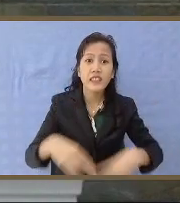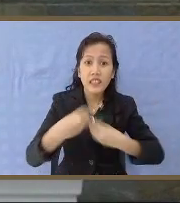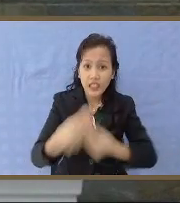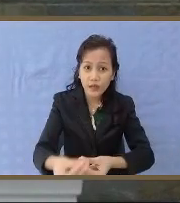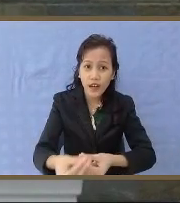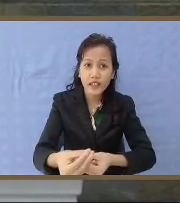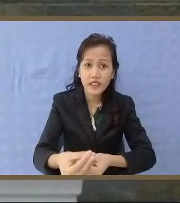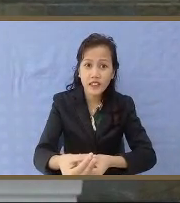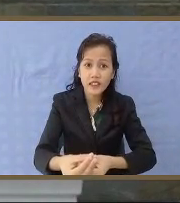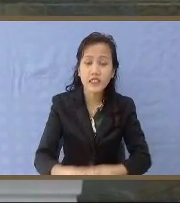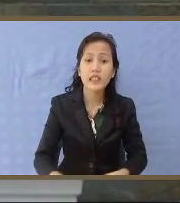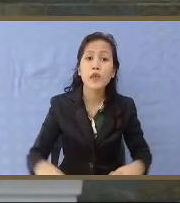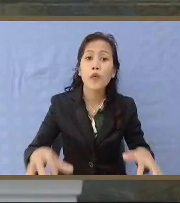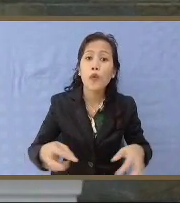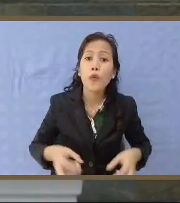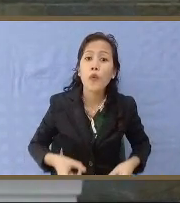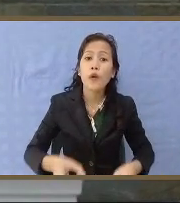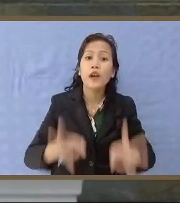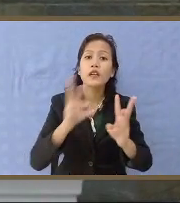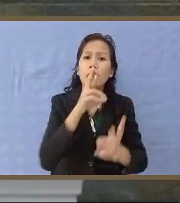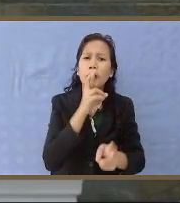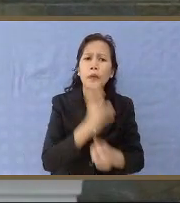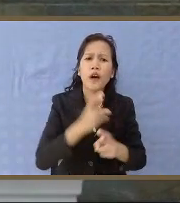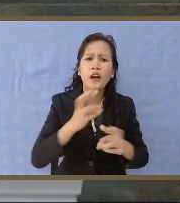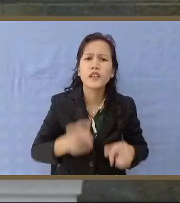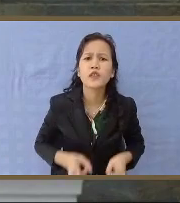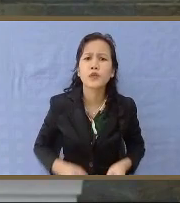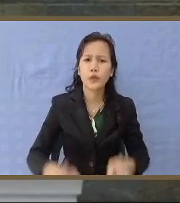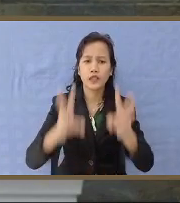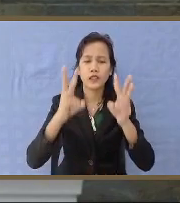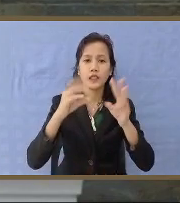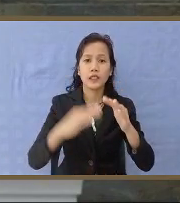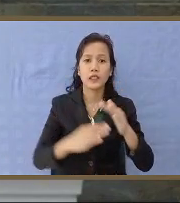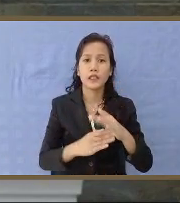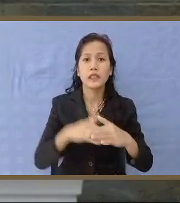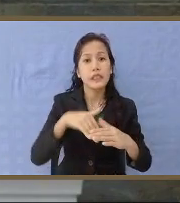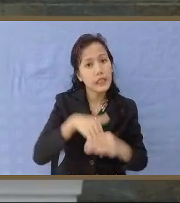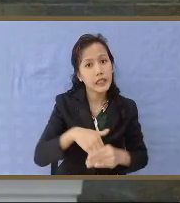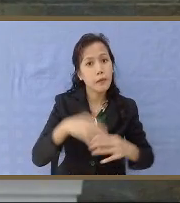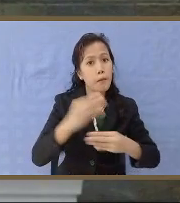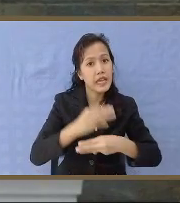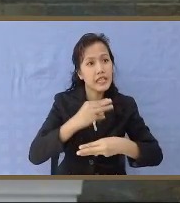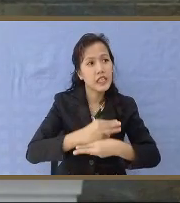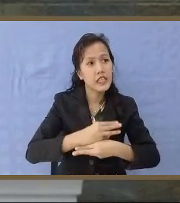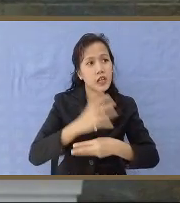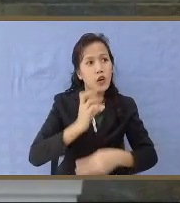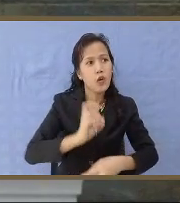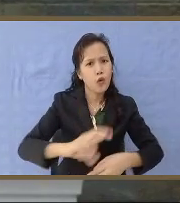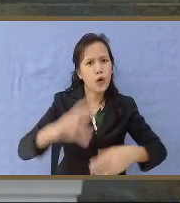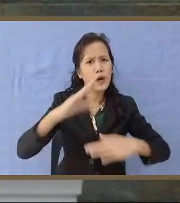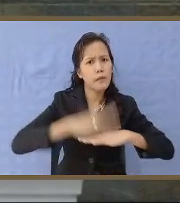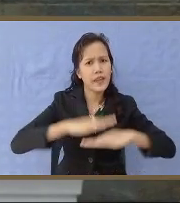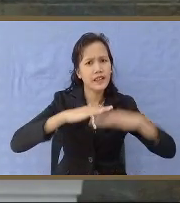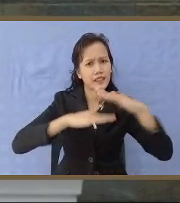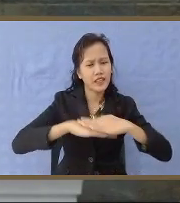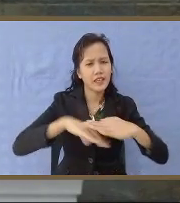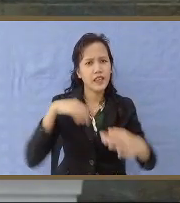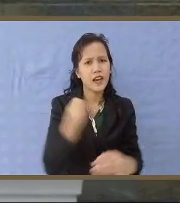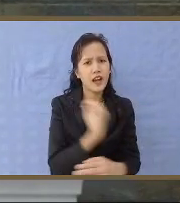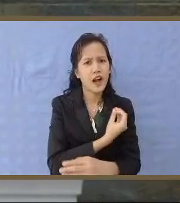family. You see? Now listen, it is not just allowing God. Tingnan niyo po mabuti yung programa po